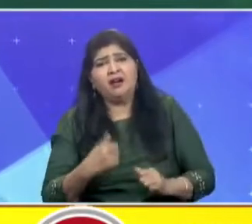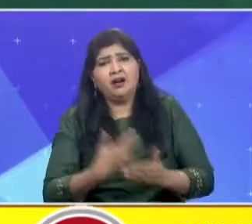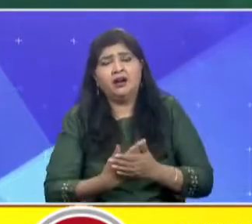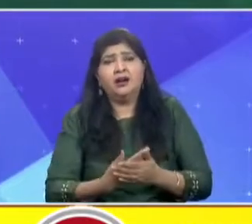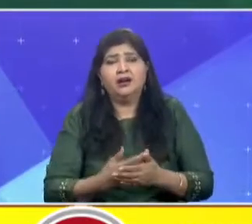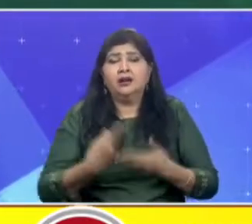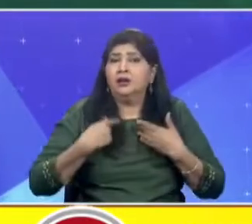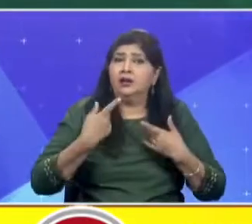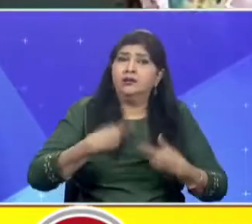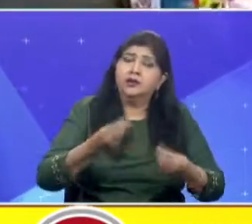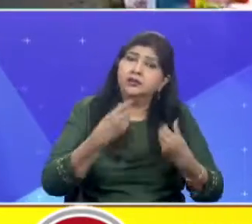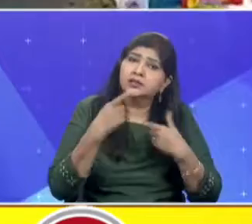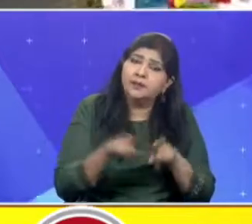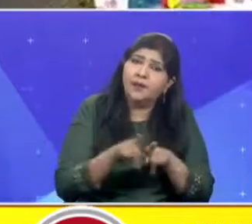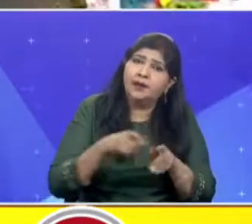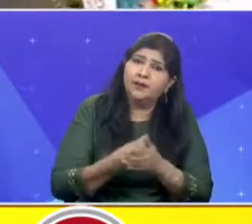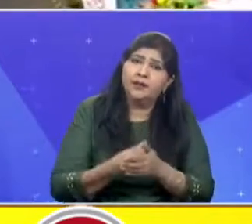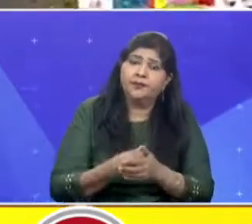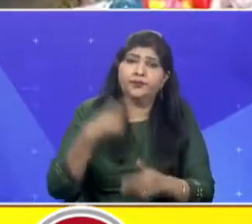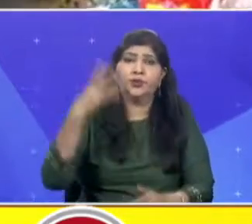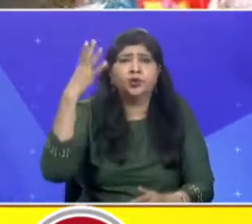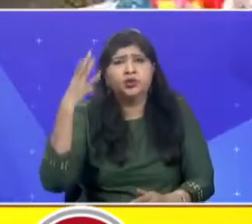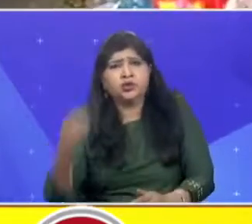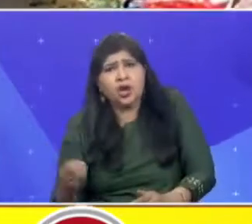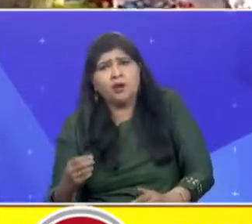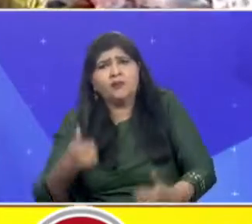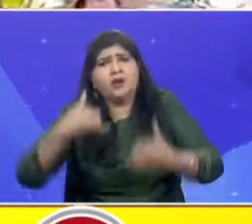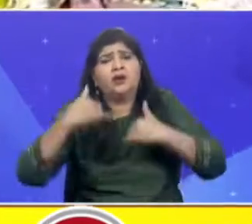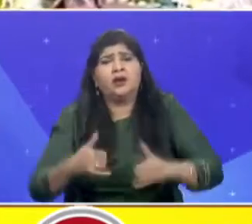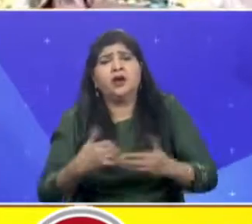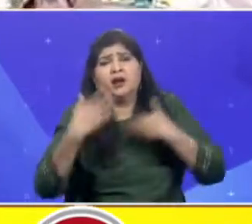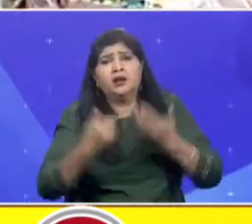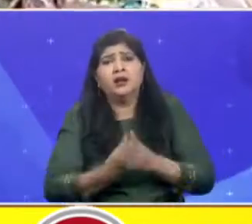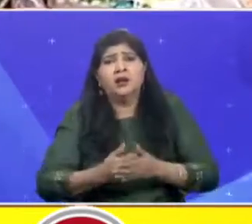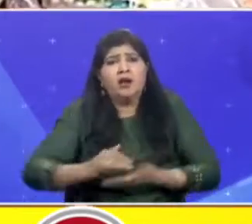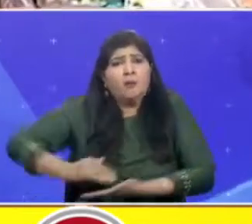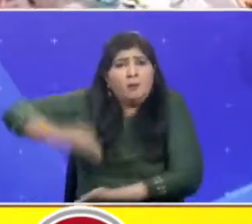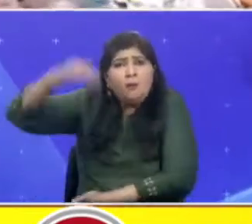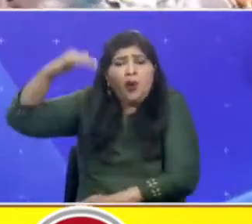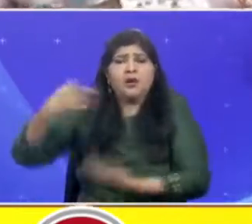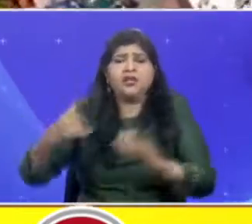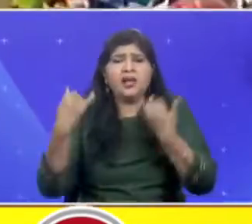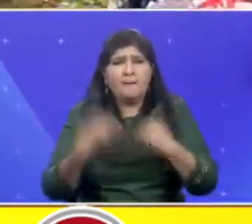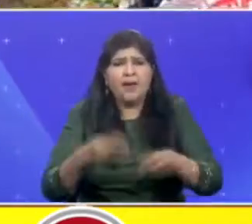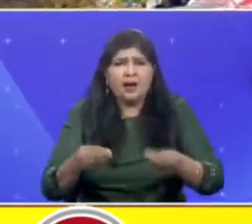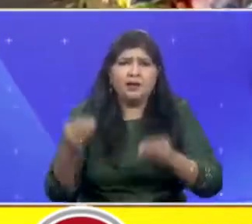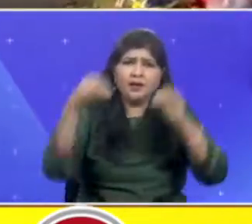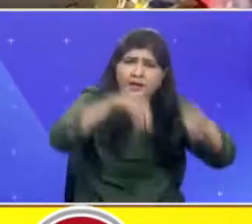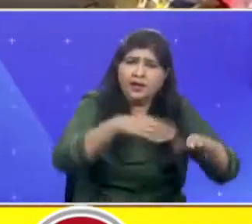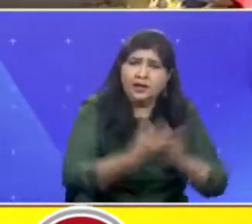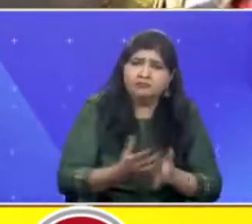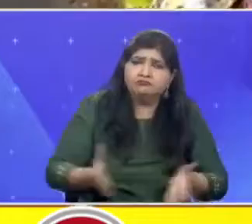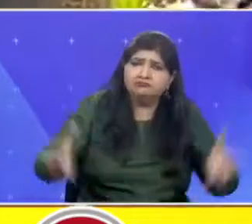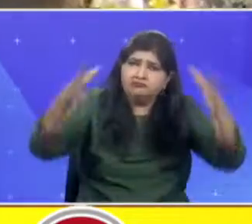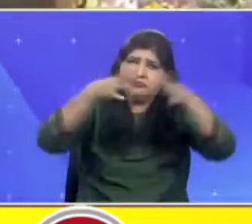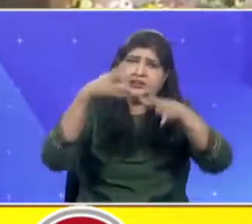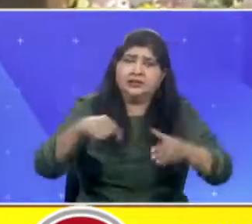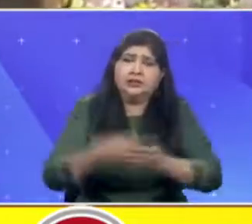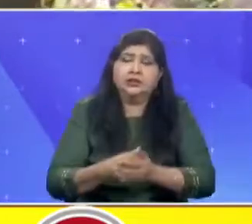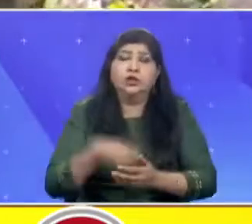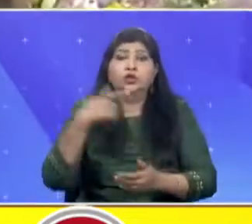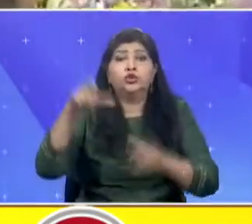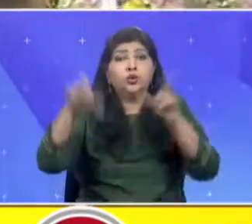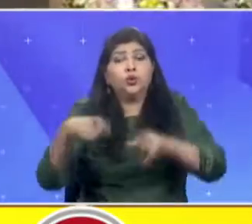काफी समय खर्च करते हैं। शाम तक उनके पास ऐसी चीजों का ढेर लग जाता है